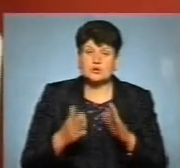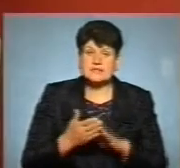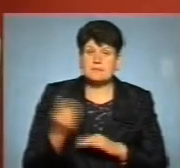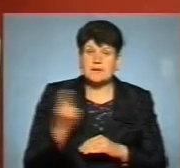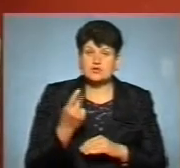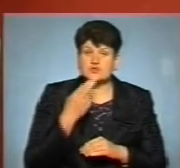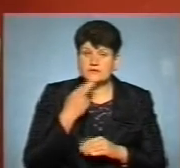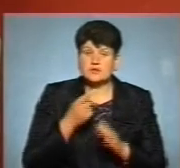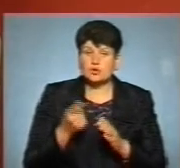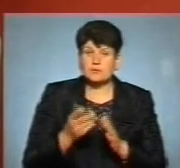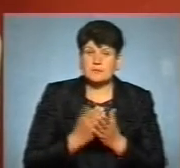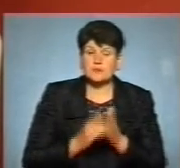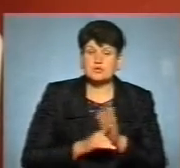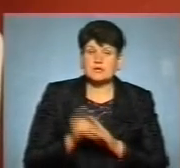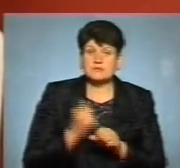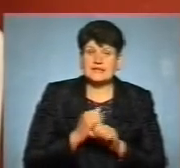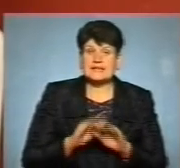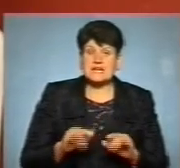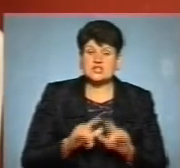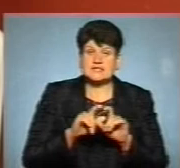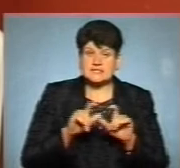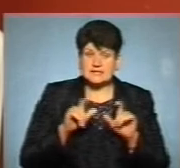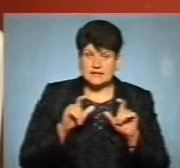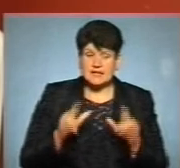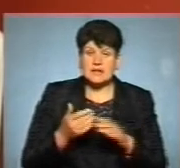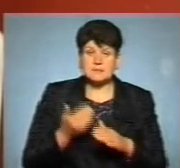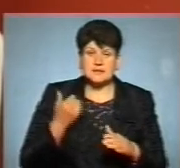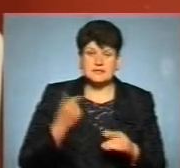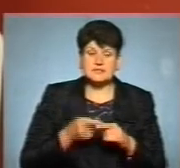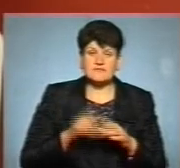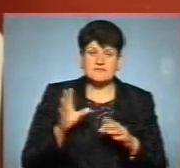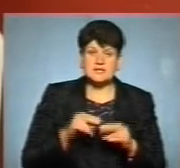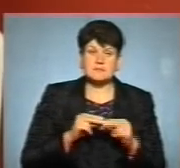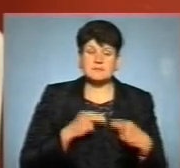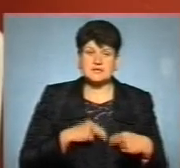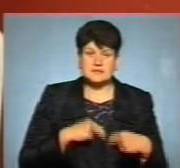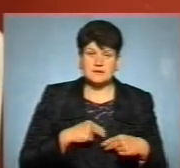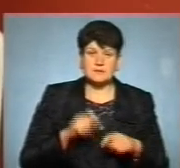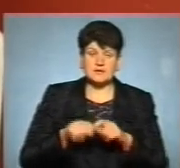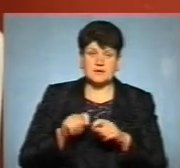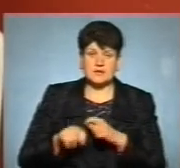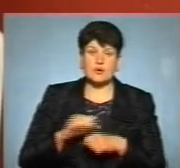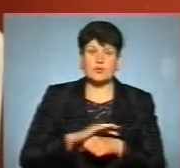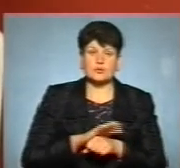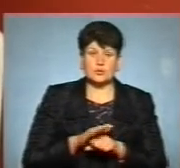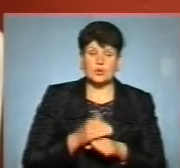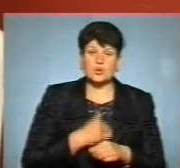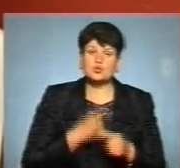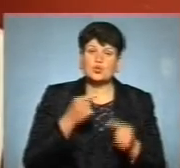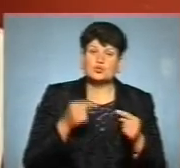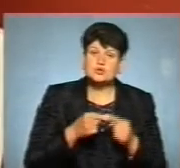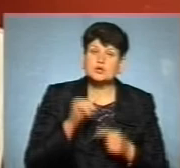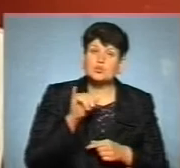у Тернополі мають запрацювати дитячі садки, про це повідомляє міська рада, але перед цим усіх працівників дитячих садків тестують на коронавірус. Хочу уточнити у